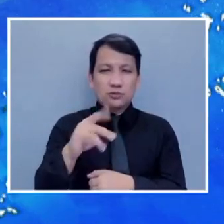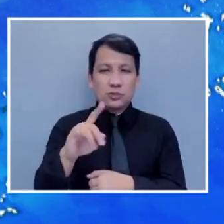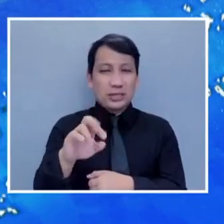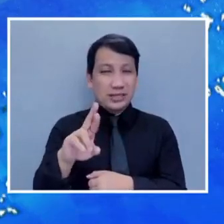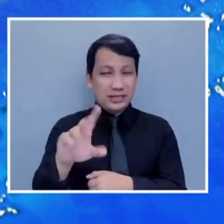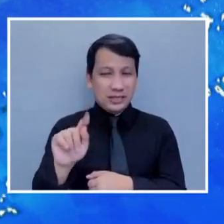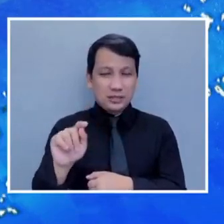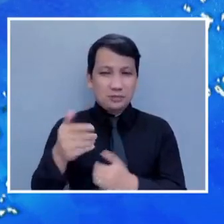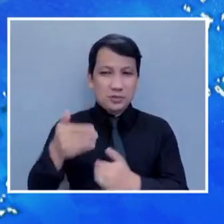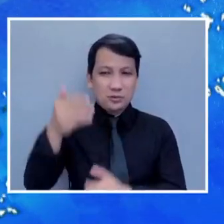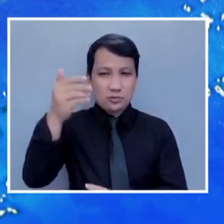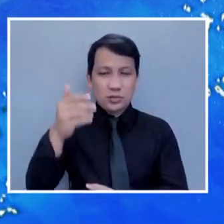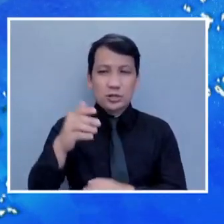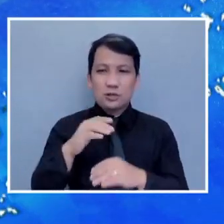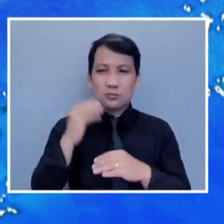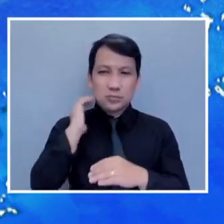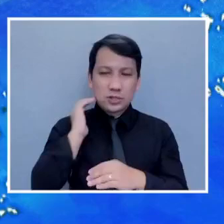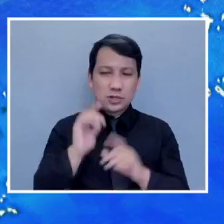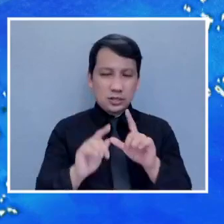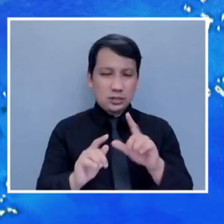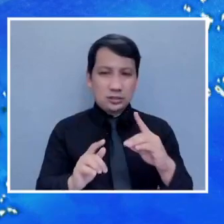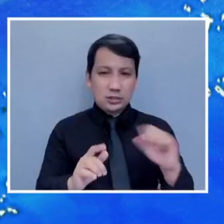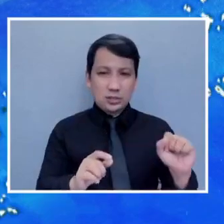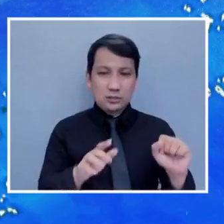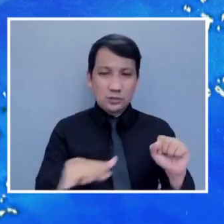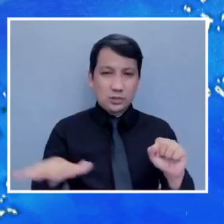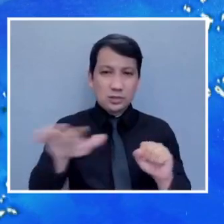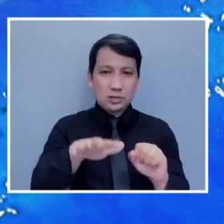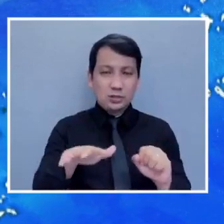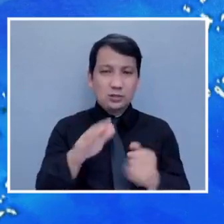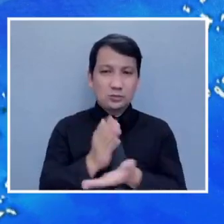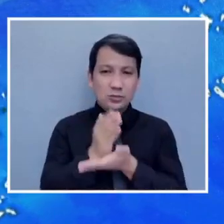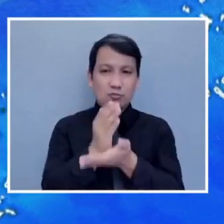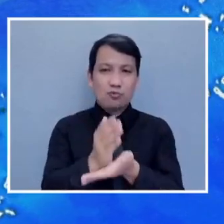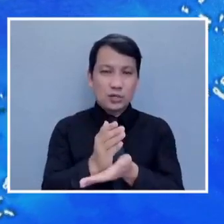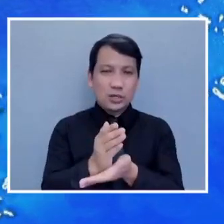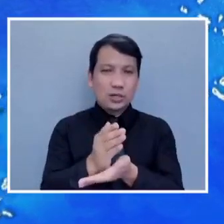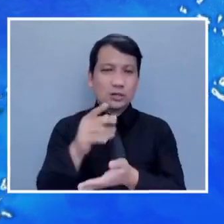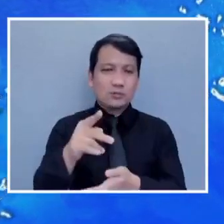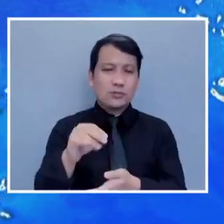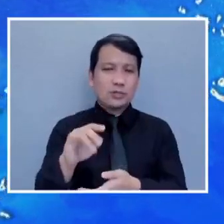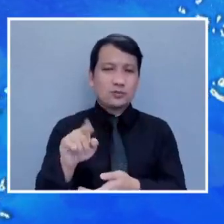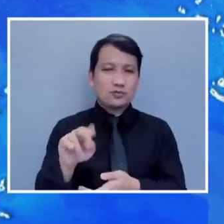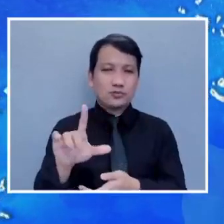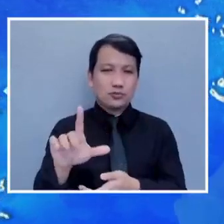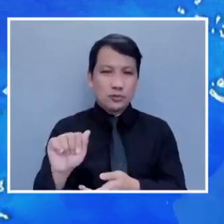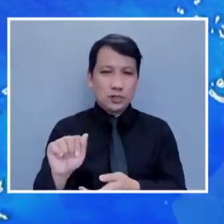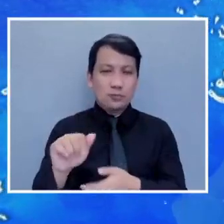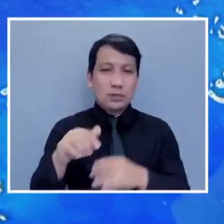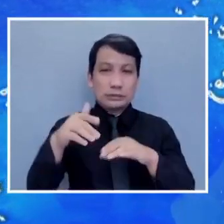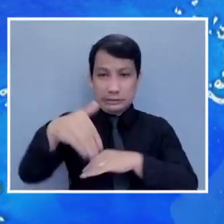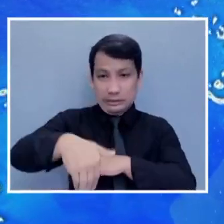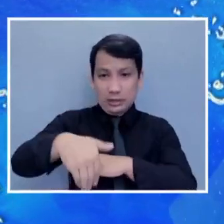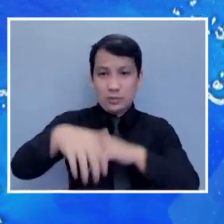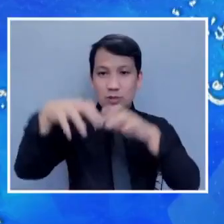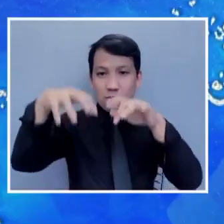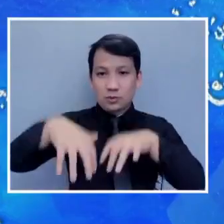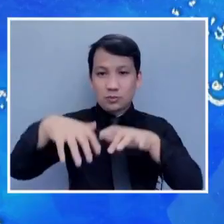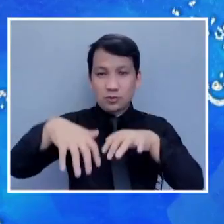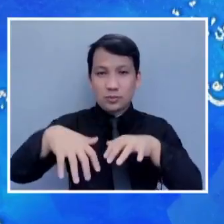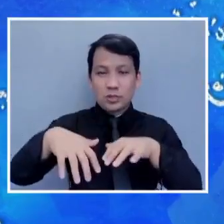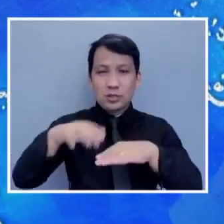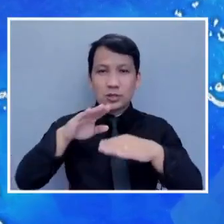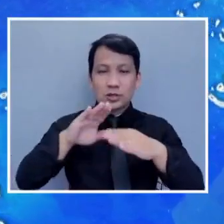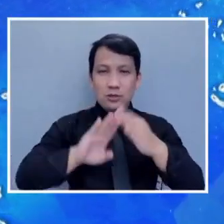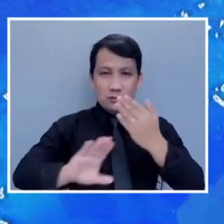Northern Mindanao, Lanao Provinces at ilang bahagi ng Zamboanga Peninsula. At sa gabi, may ulan pa po dito sa bahagi ng Surigao del Norte